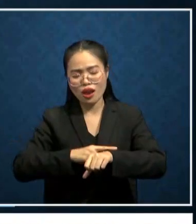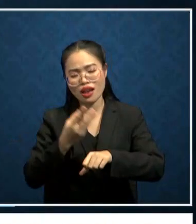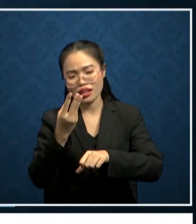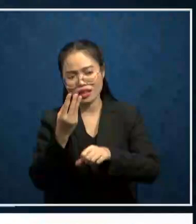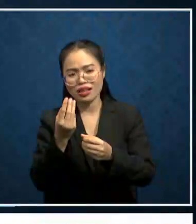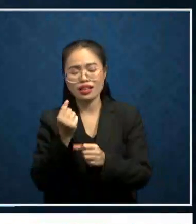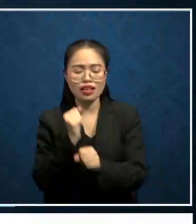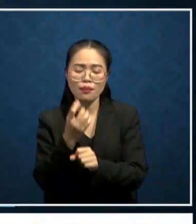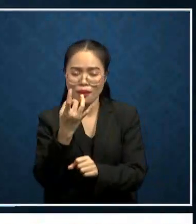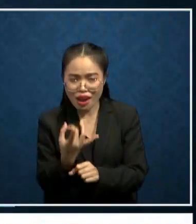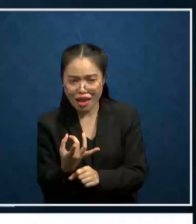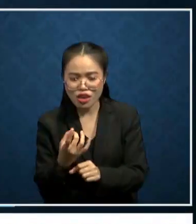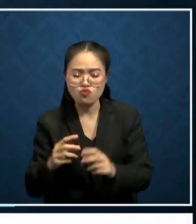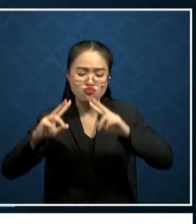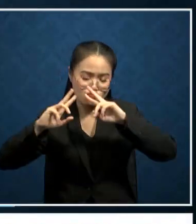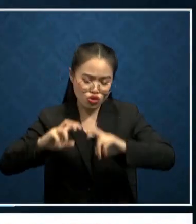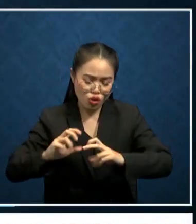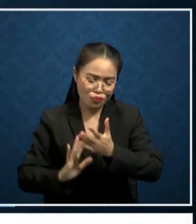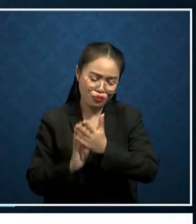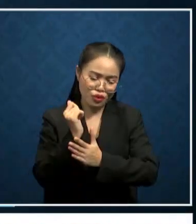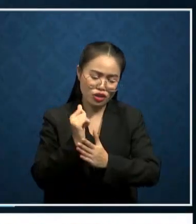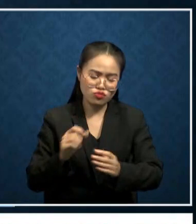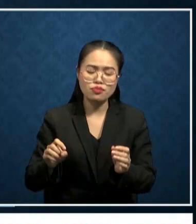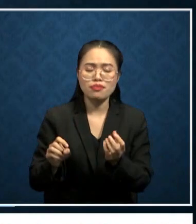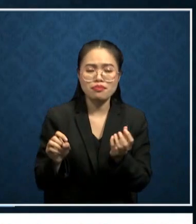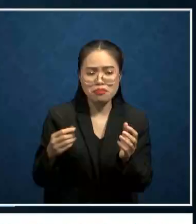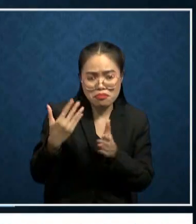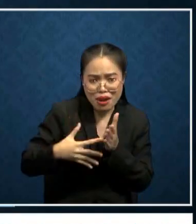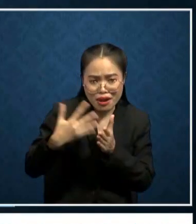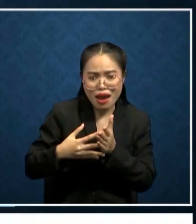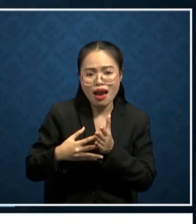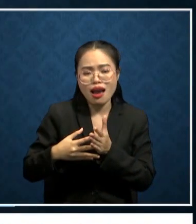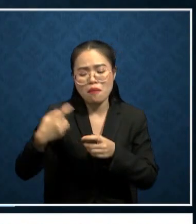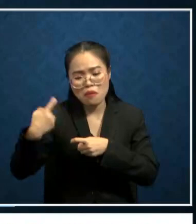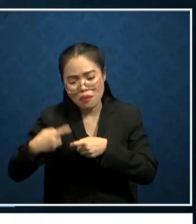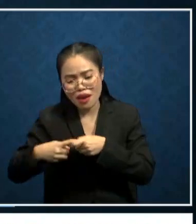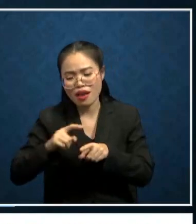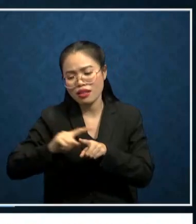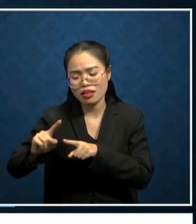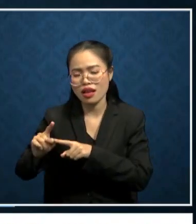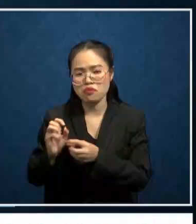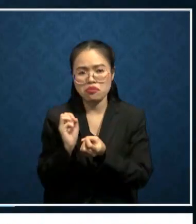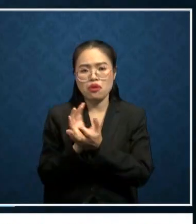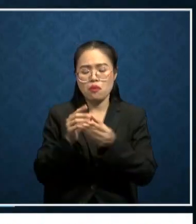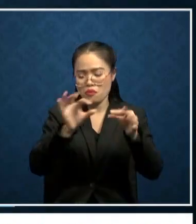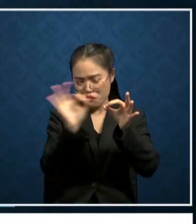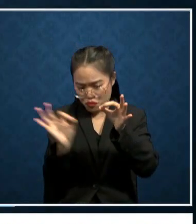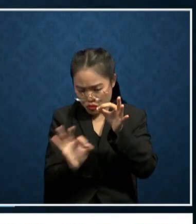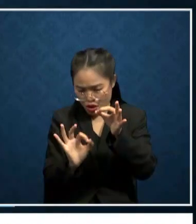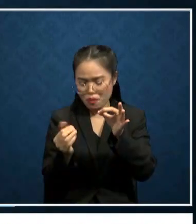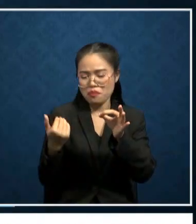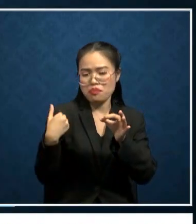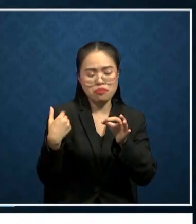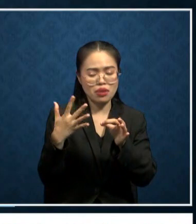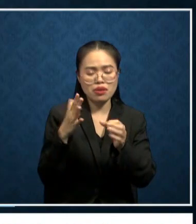วิเคราะห์ความสำเร็จของโครงการนะครับปัญหาอุปสรรคเพื่อสะท้อนถึงเรื่องของการกำกับดูแลที่ดีมีคุณภาพเป็น